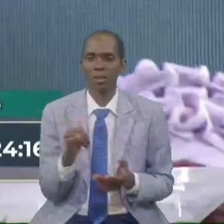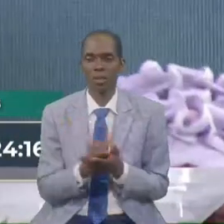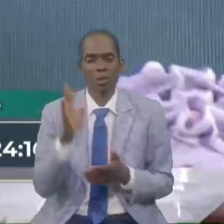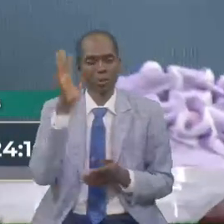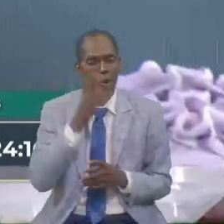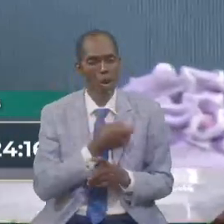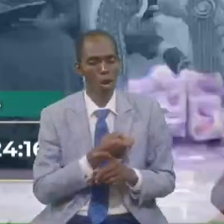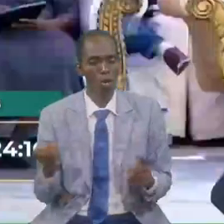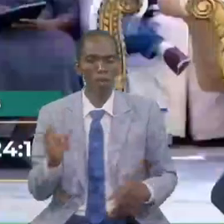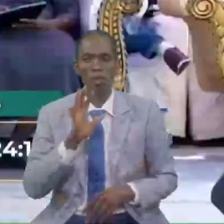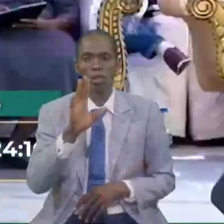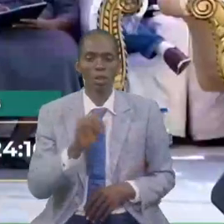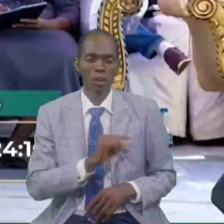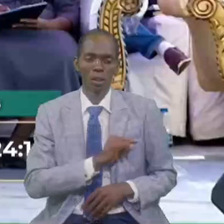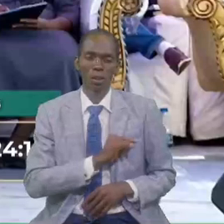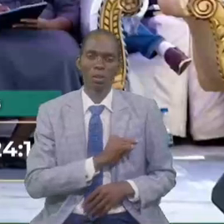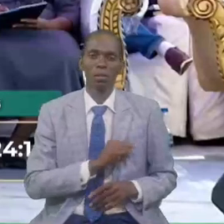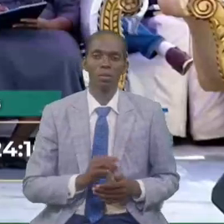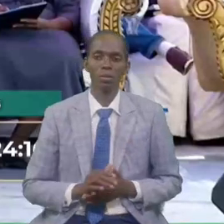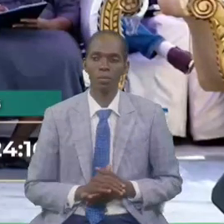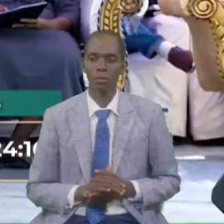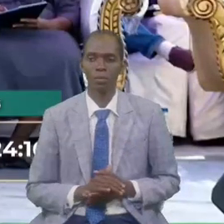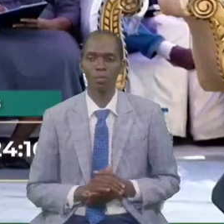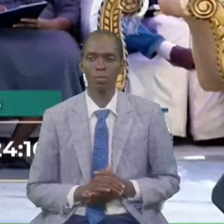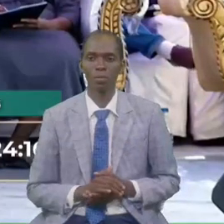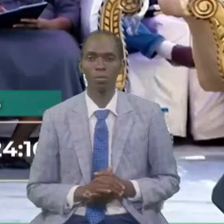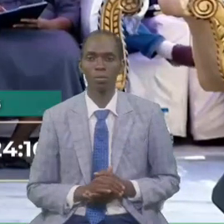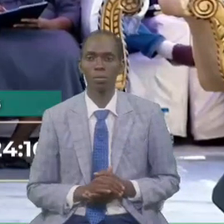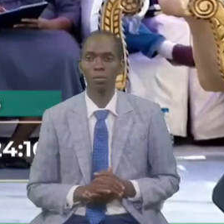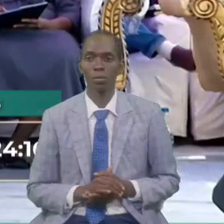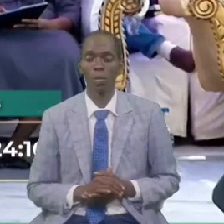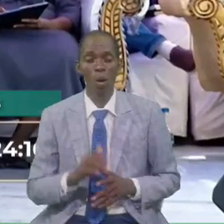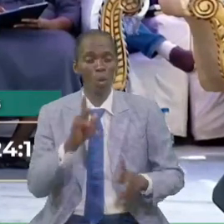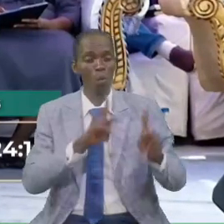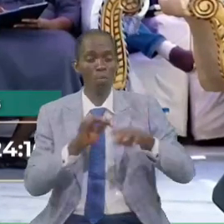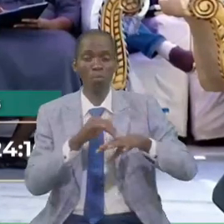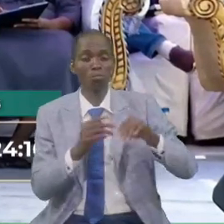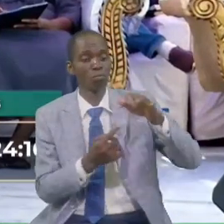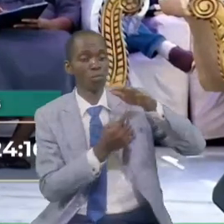Et tu ne dois donc pas accepter quelque chose qui va blesser ta conscience.